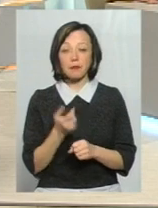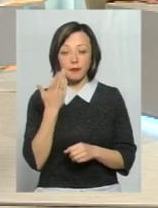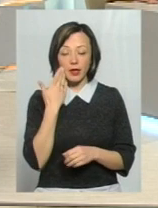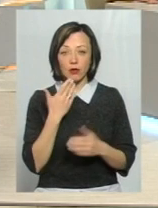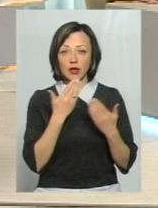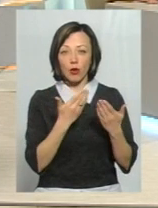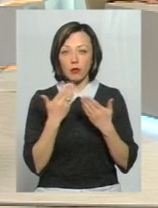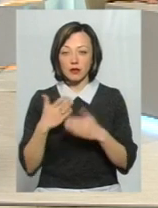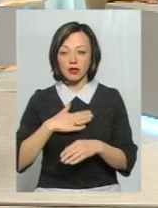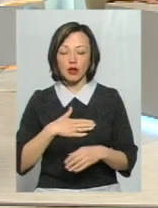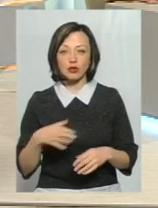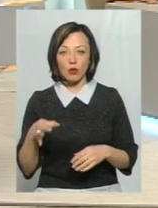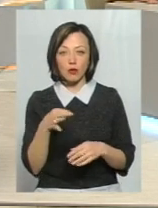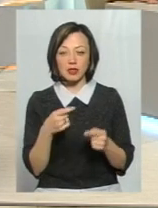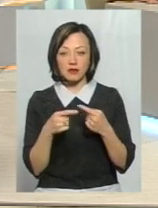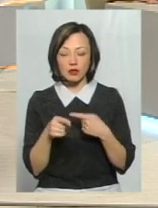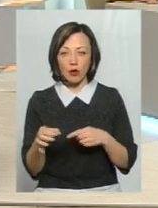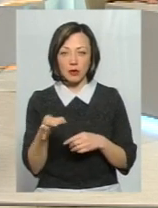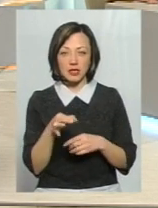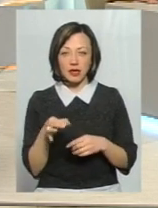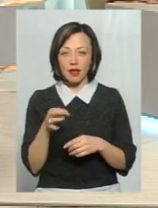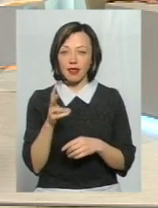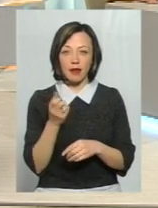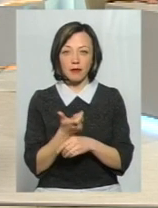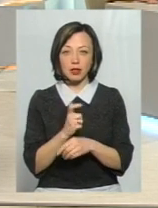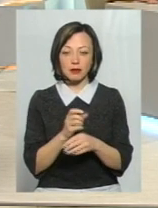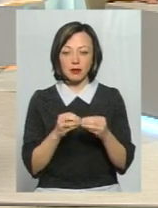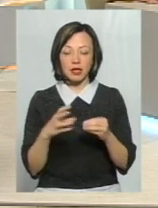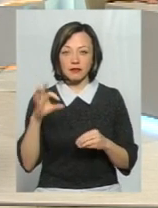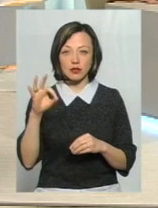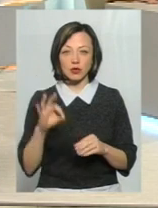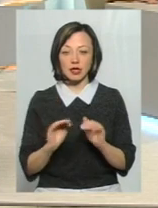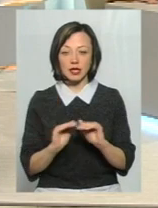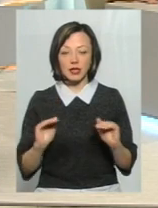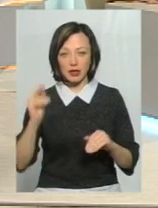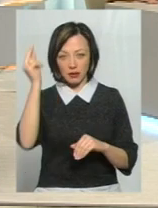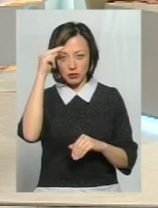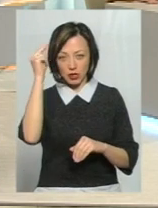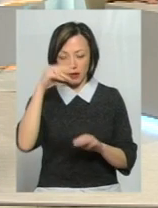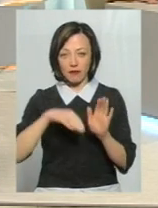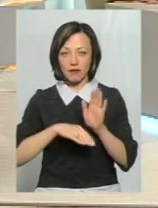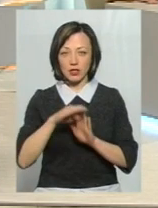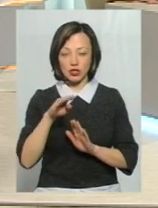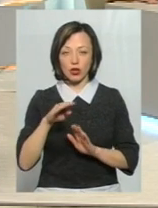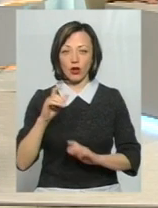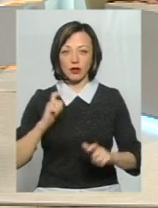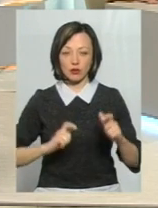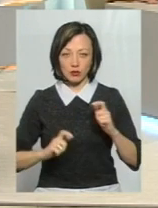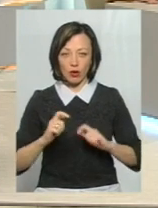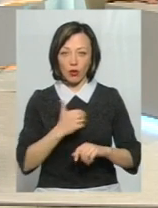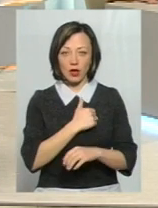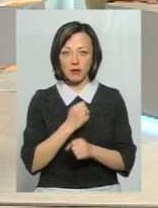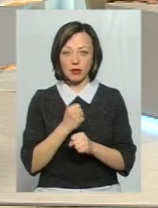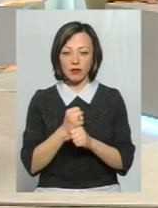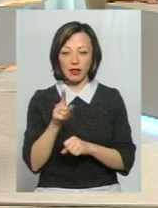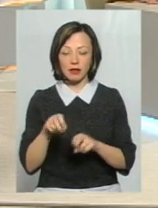опитування в нашій області, і в інших областях, не більше 15% дітей, які навчаються в вищих учбових закладів, хочуть працювати